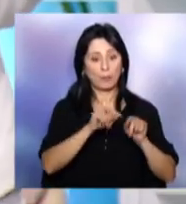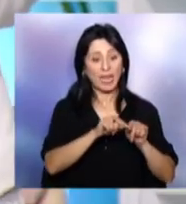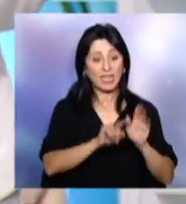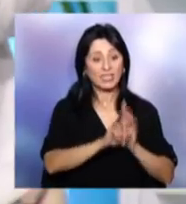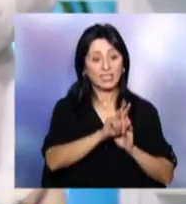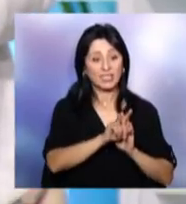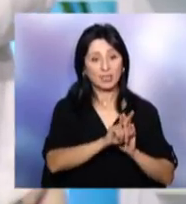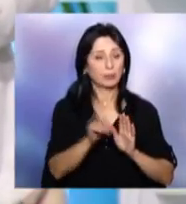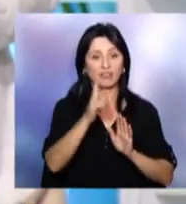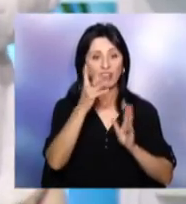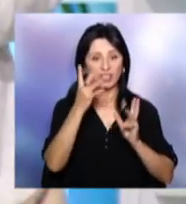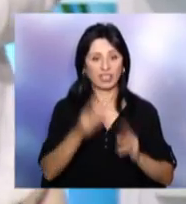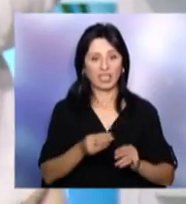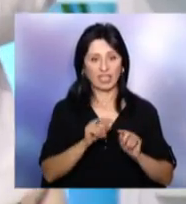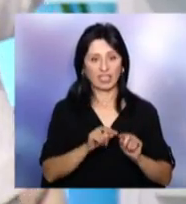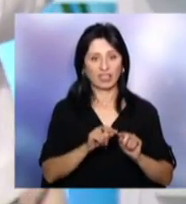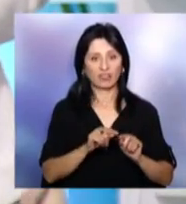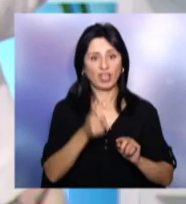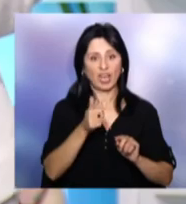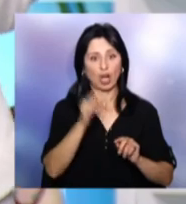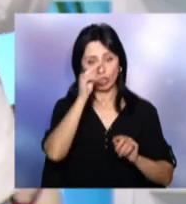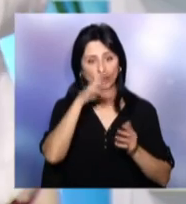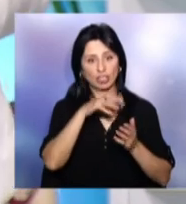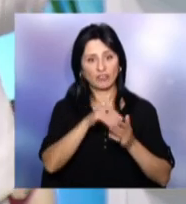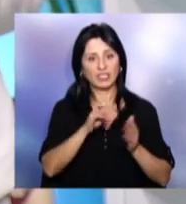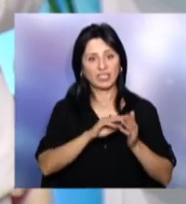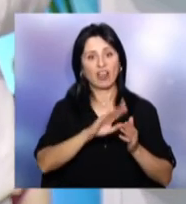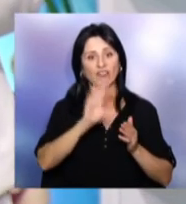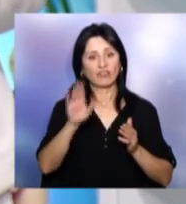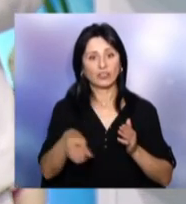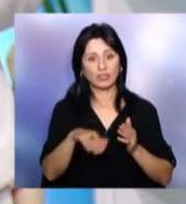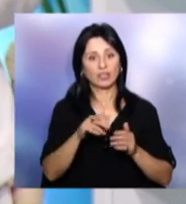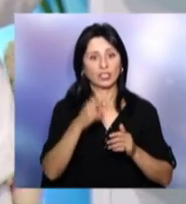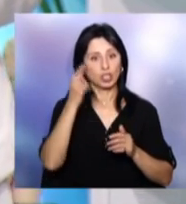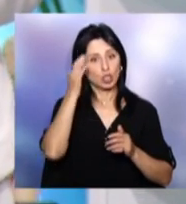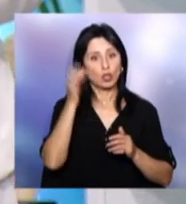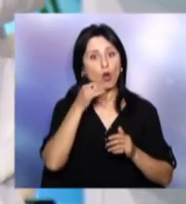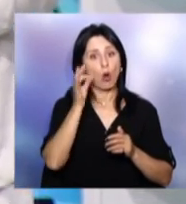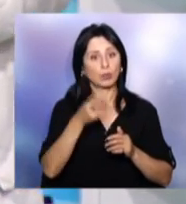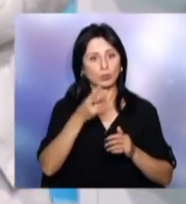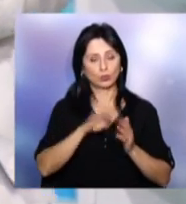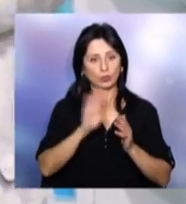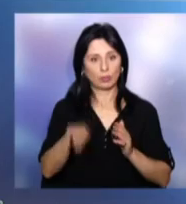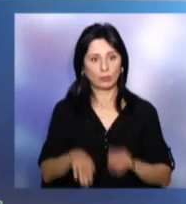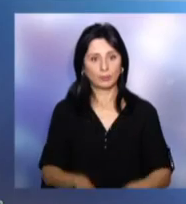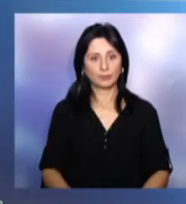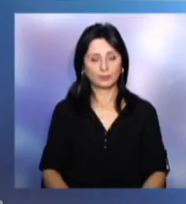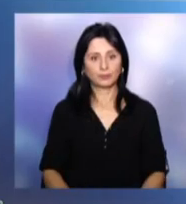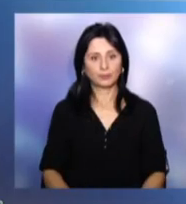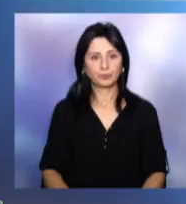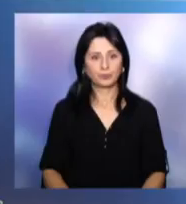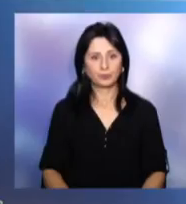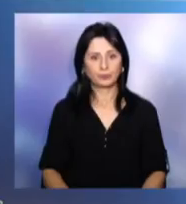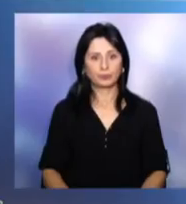ოპერაციიდან პირველივე დღეებიდანვე, რომ კარგად შევისწავლოთ და სახლში წავიღოთ მაქსიმალური ცოდნა. კარგით,